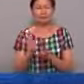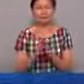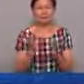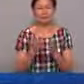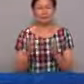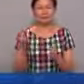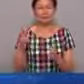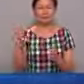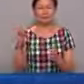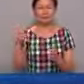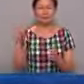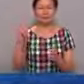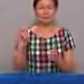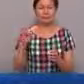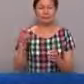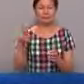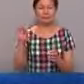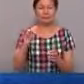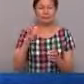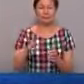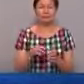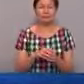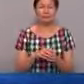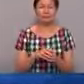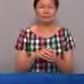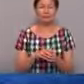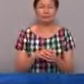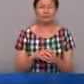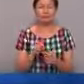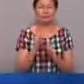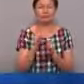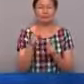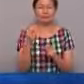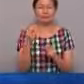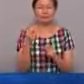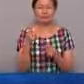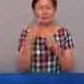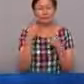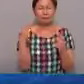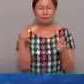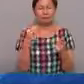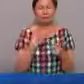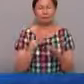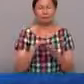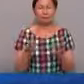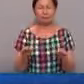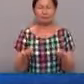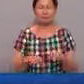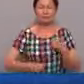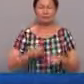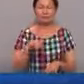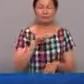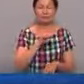дом», который выходит в Барвихе, Куршавели, Сан-Тропе. Он дарит две публикации нашим детям. В конкурсе